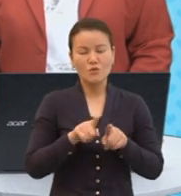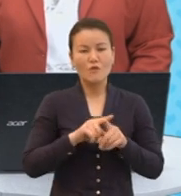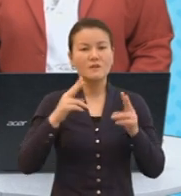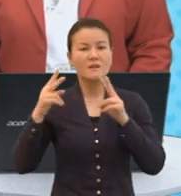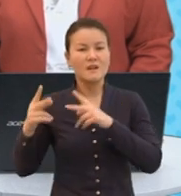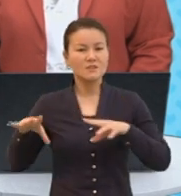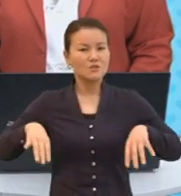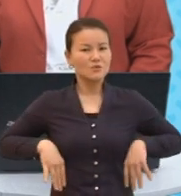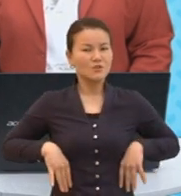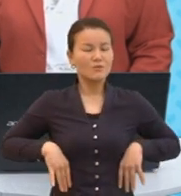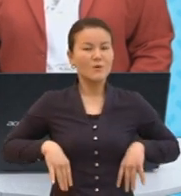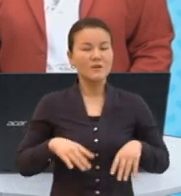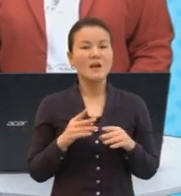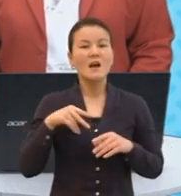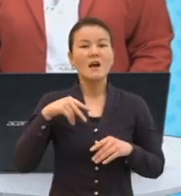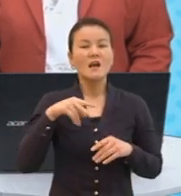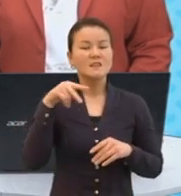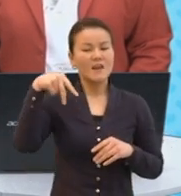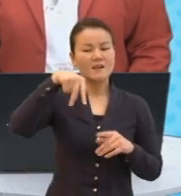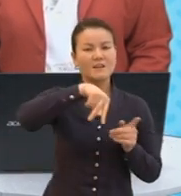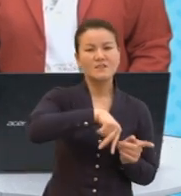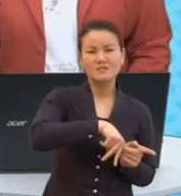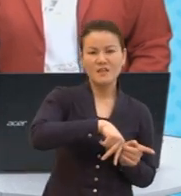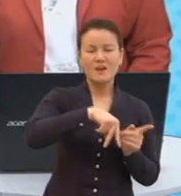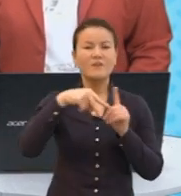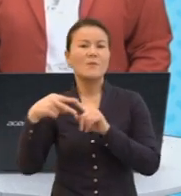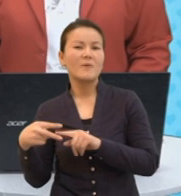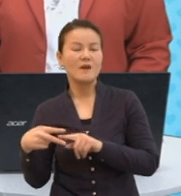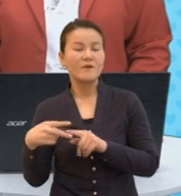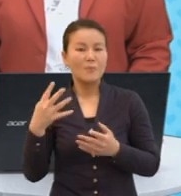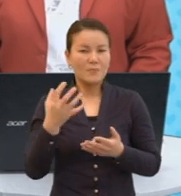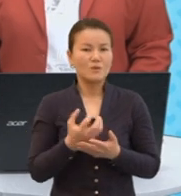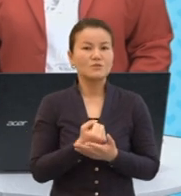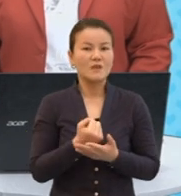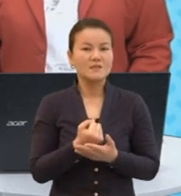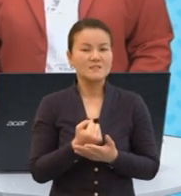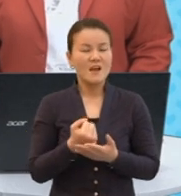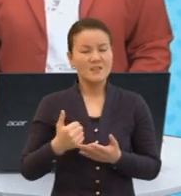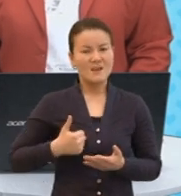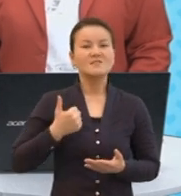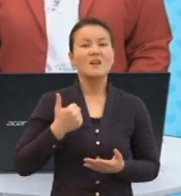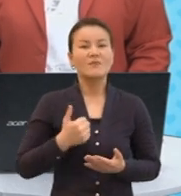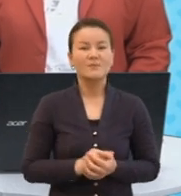боки. Наклонились влево, вправо. Получается на славу.